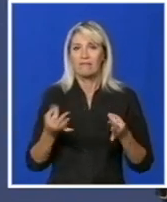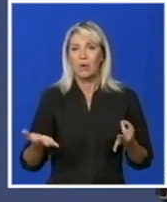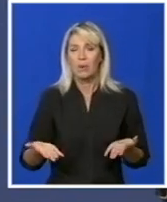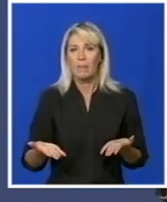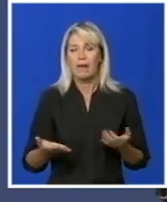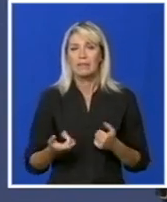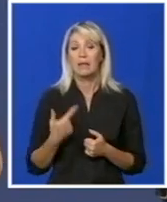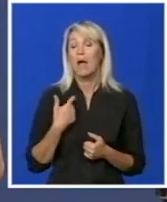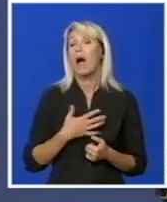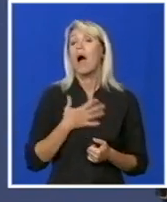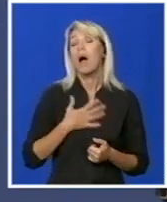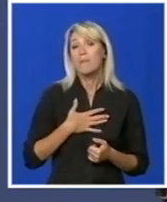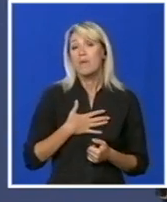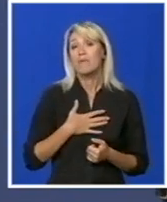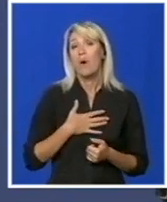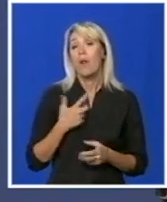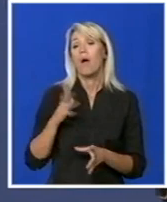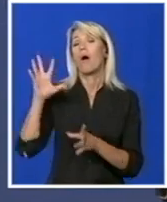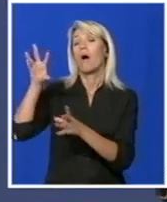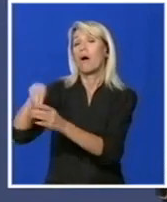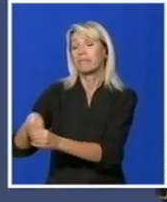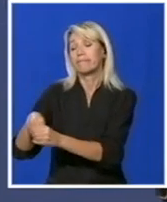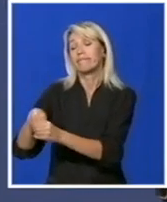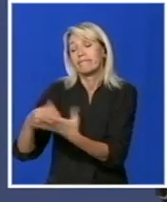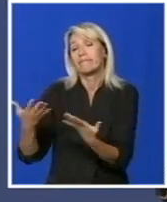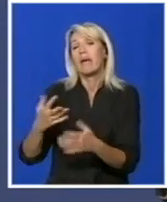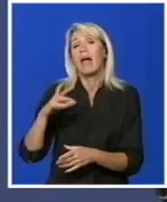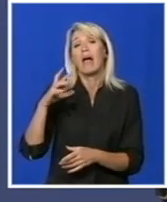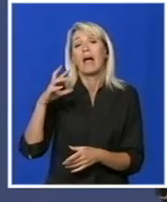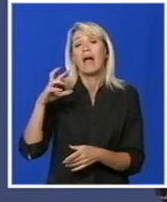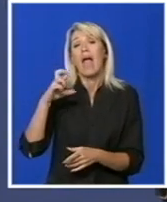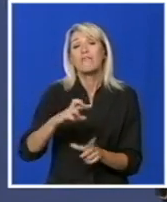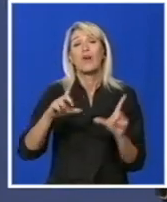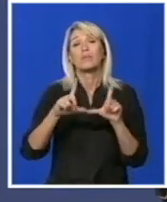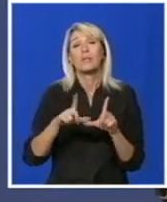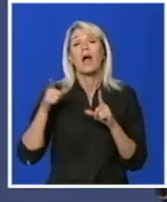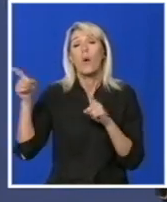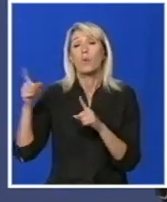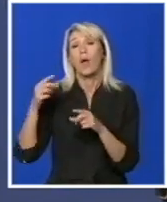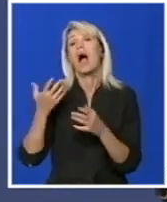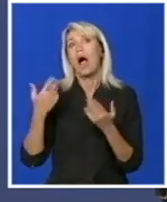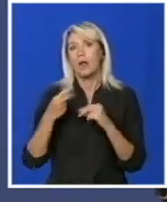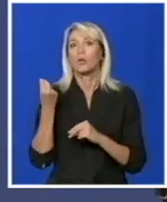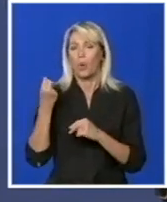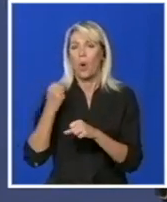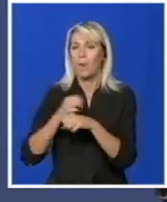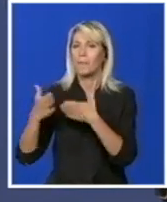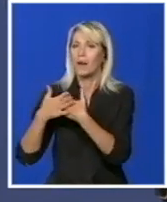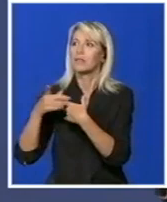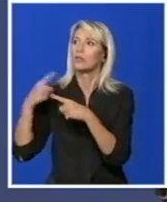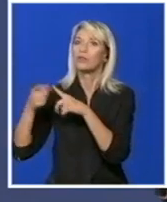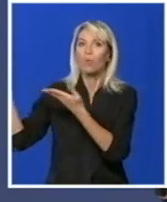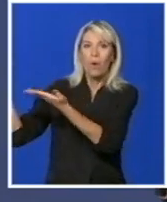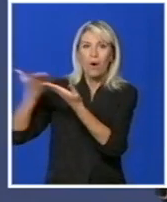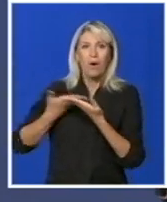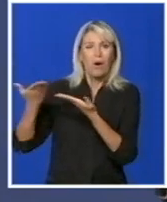da kažem, ja bih želeo da budemo u Evropskoj uniji, verovatno svi vi, znači, da to jednoga trenutka nam mnogo pomaže da donesemo odluke i